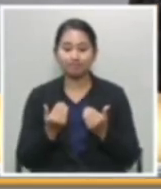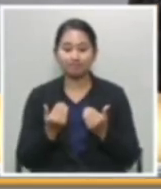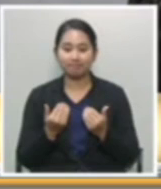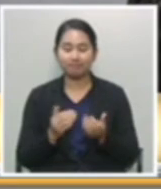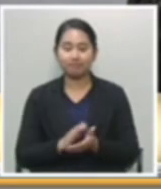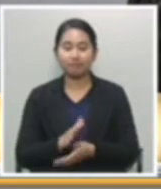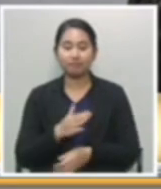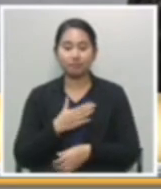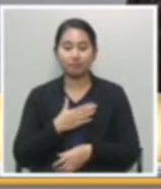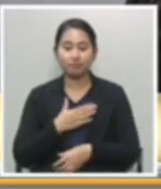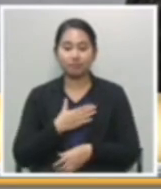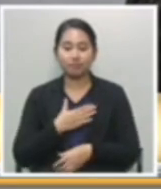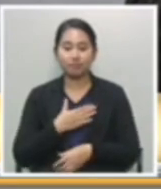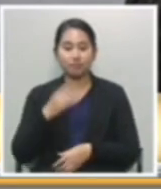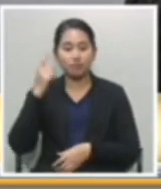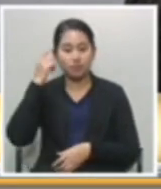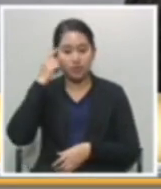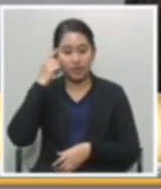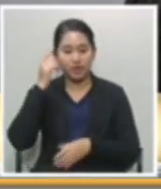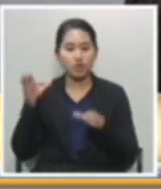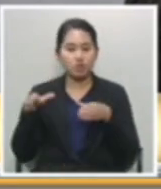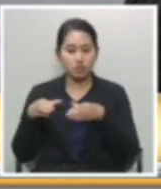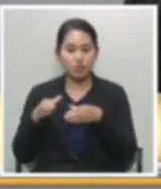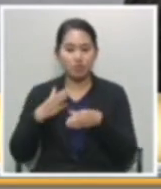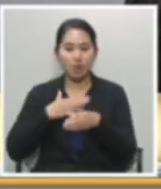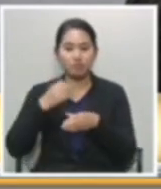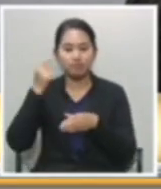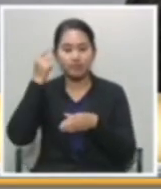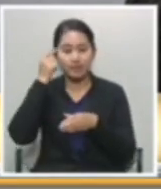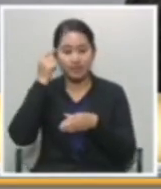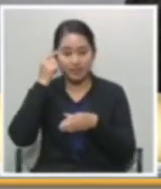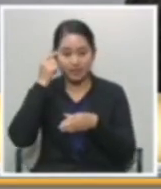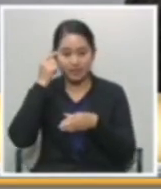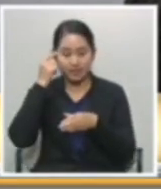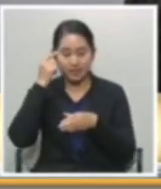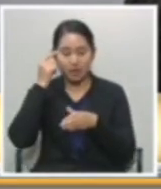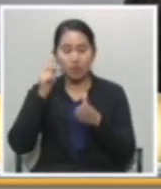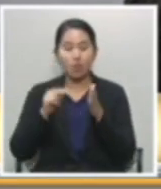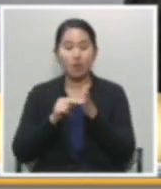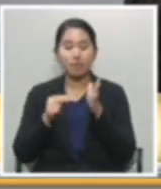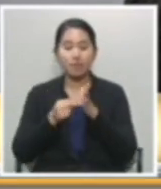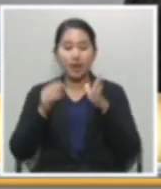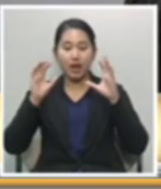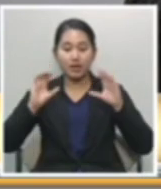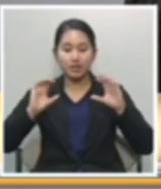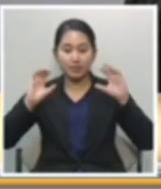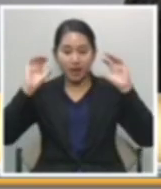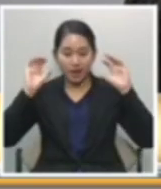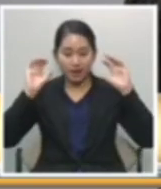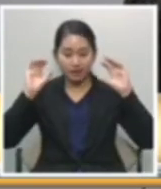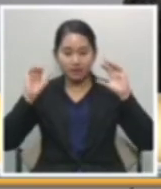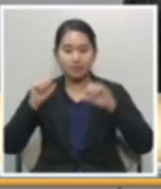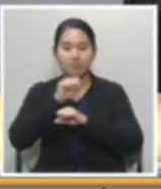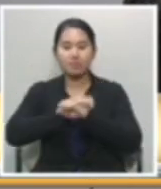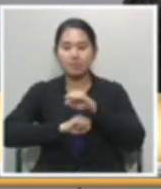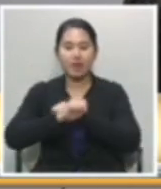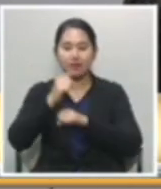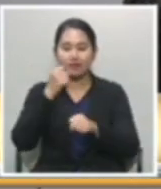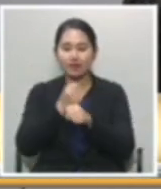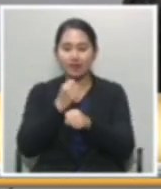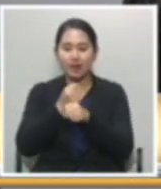ในความคิดของพรรคเสรีรวมไทยนะครับเรายังมีรัฐบาลที่ปฏิบัติหน้าที่ไม่